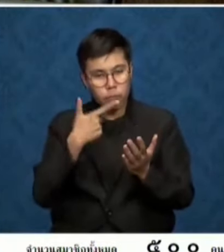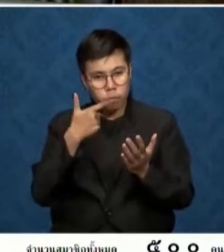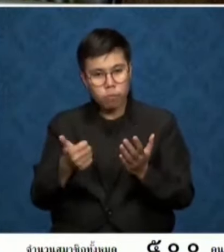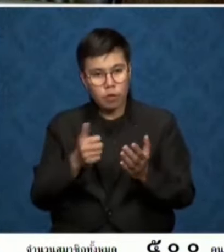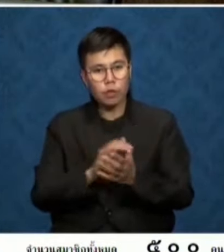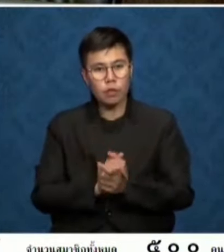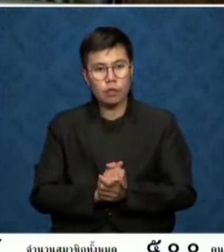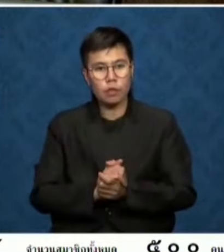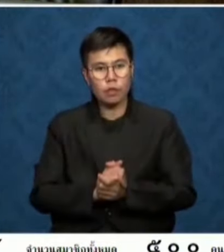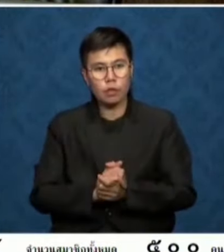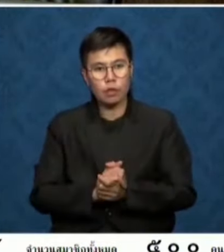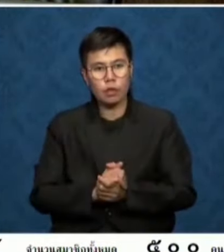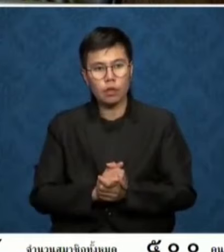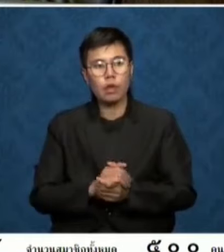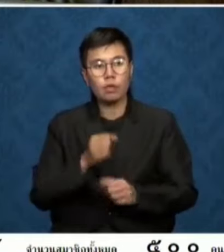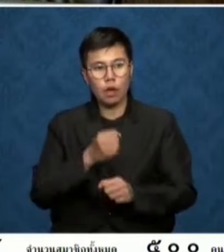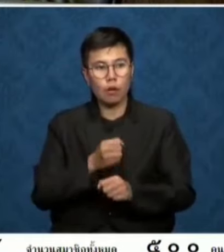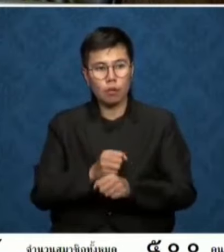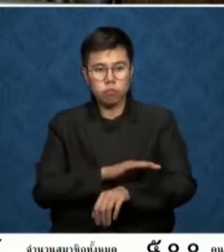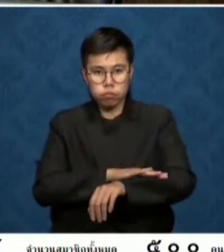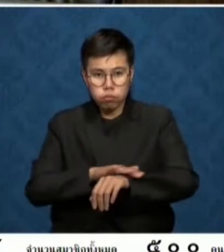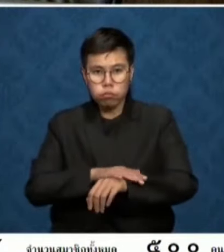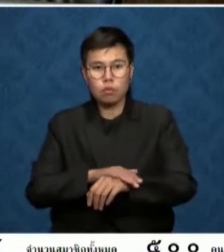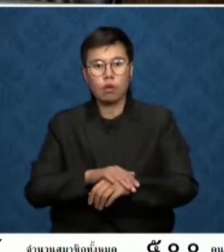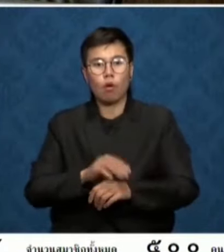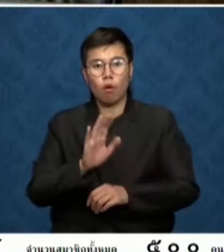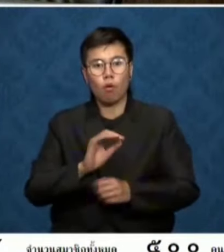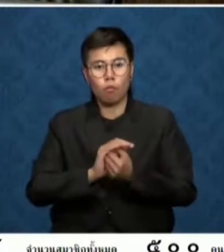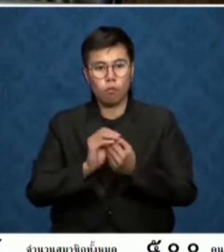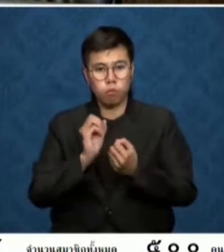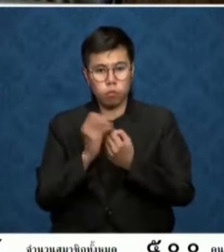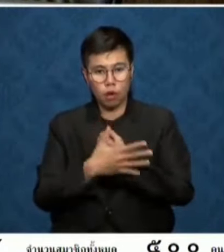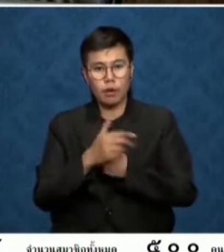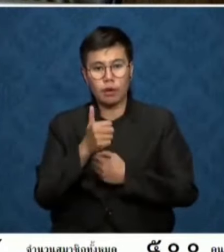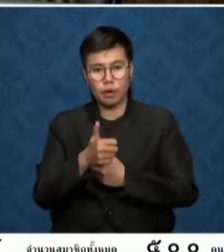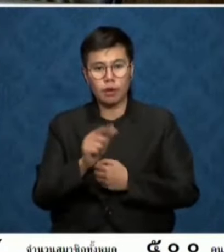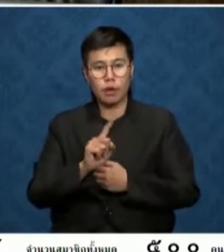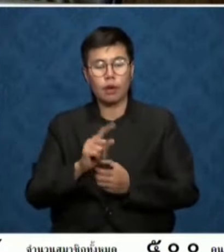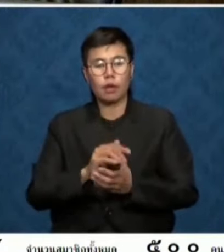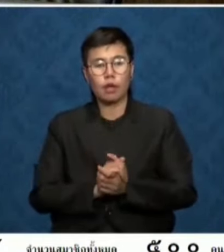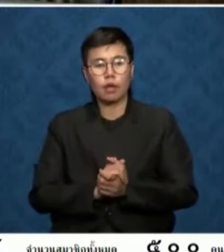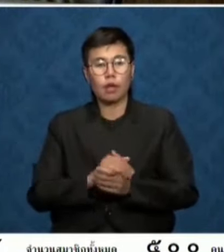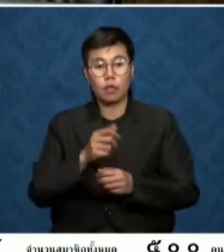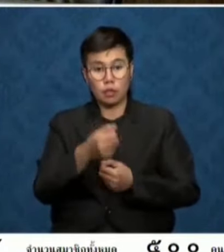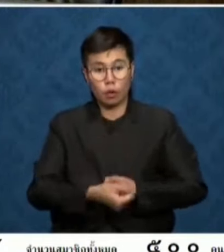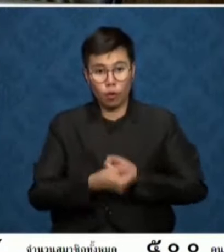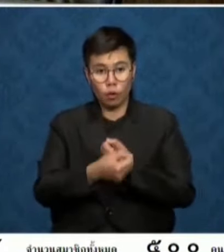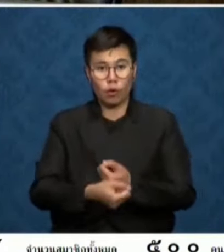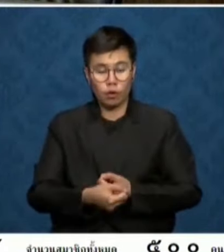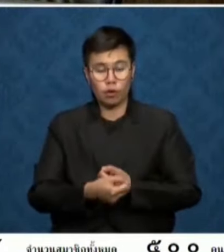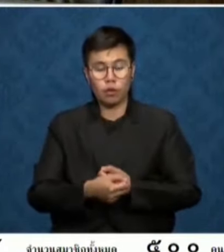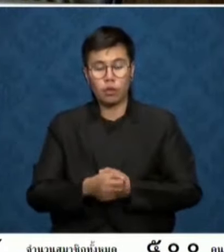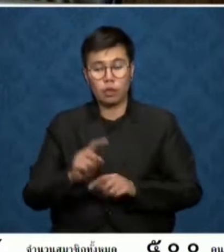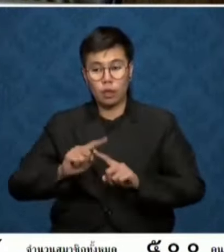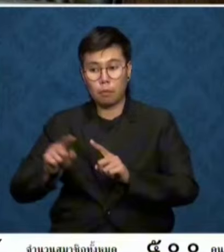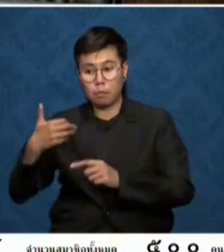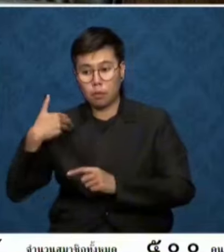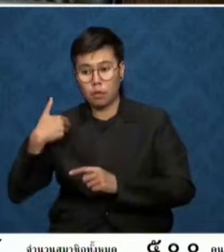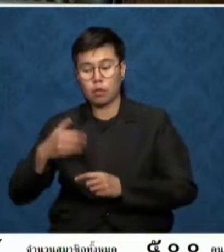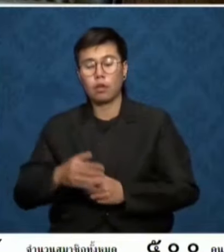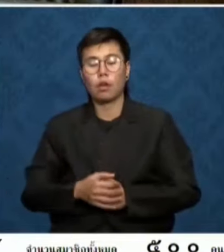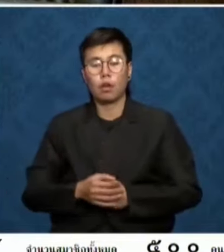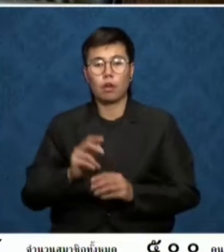ผลไม้โดยเฉพาะผิวพรรณให้ดีสิ่งเหล่านี้เกษตรกรมักจะมองผ่านแต่กระทรวงพาณิชย์ได้ส่งกรมการค้าภ